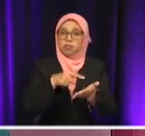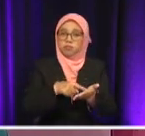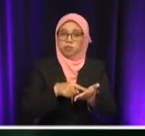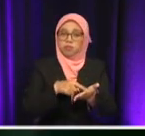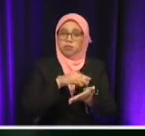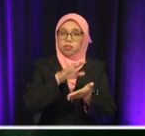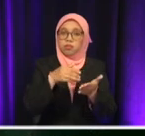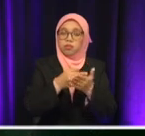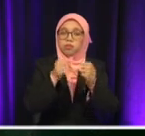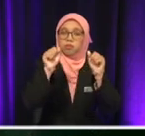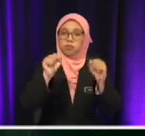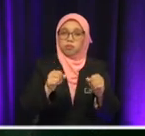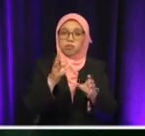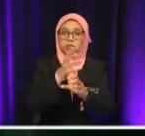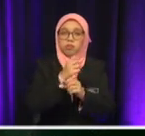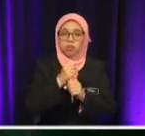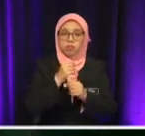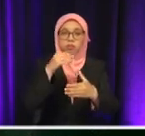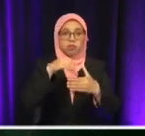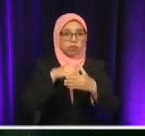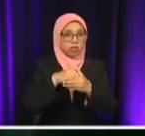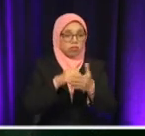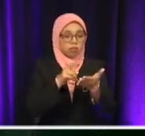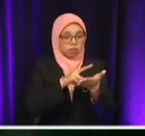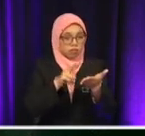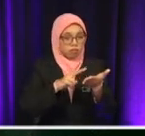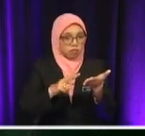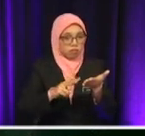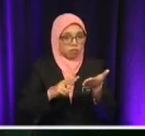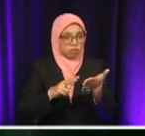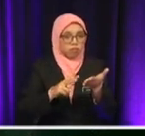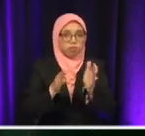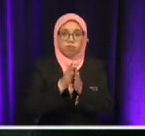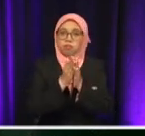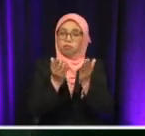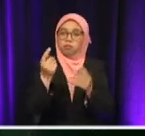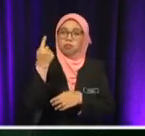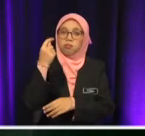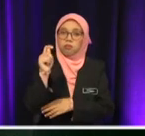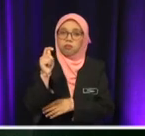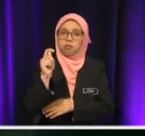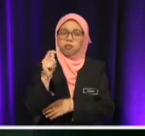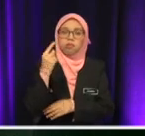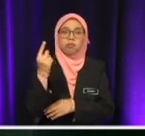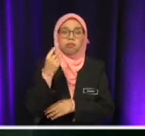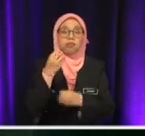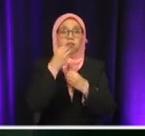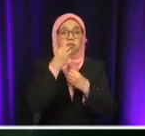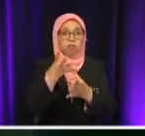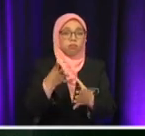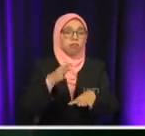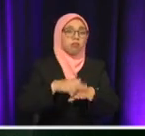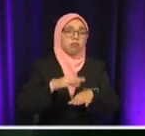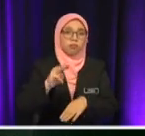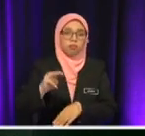mereka boleh dapat dan peroleh melalui pembacaan daripada buku teks kamu. Okey, itu sebab saya selalu pesan kepada anak murid saya,